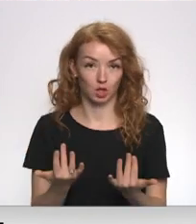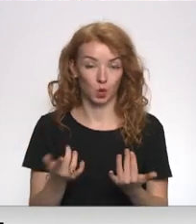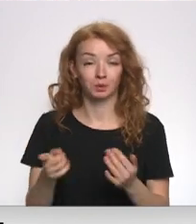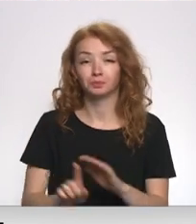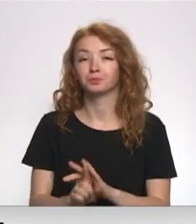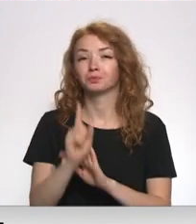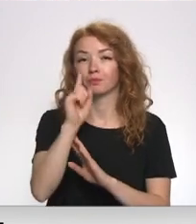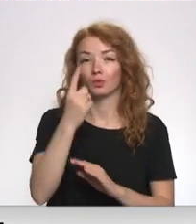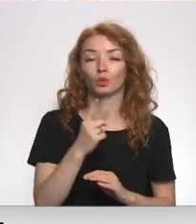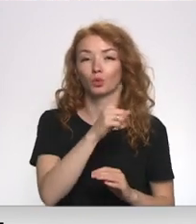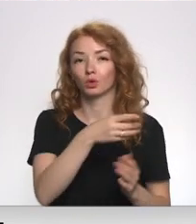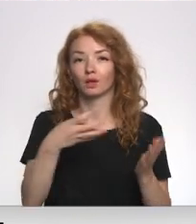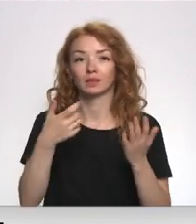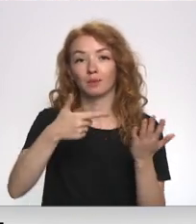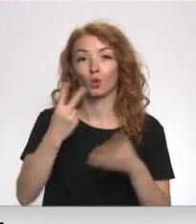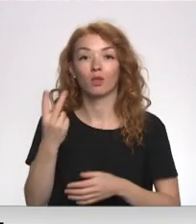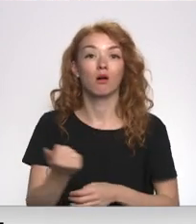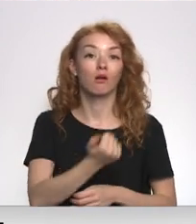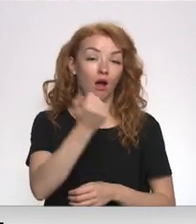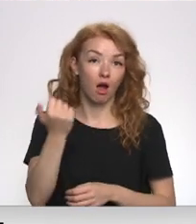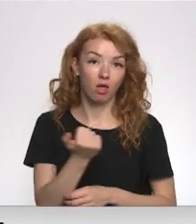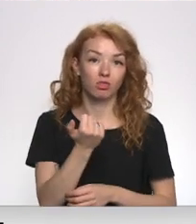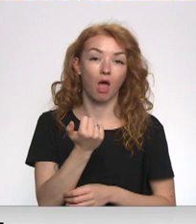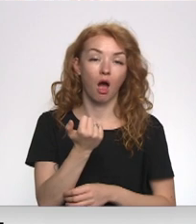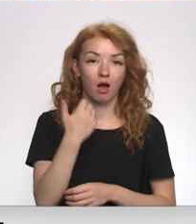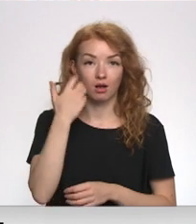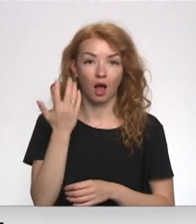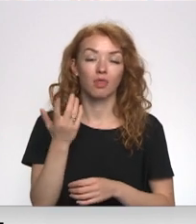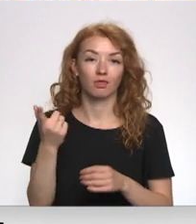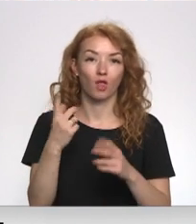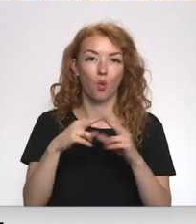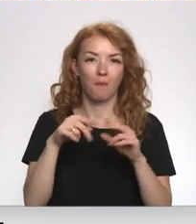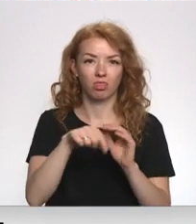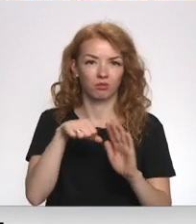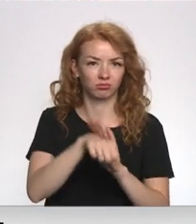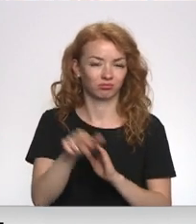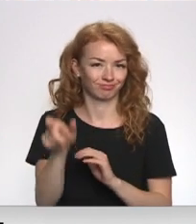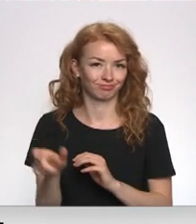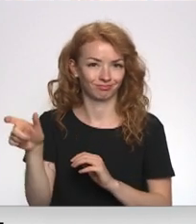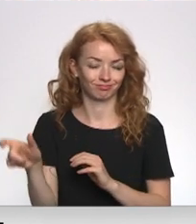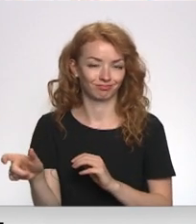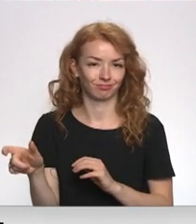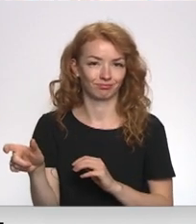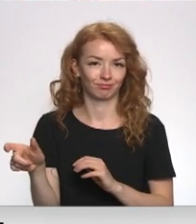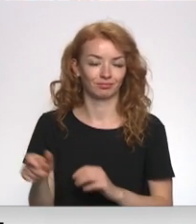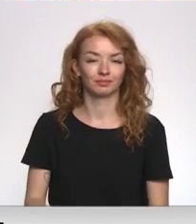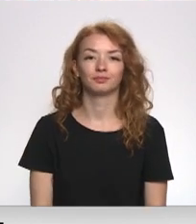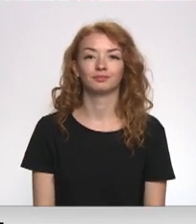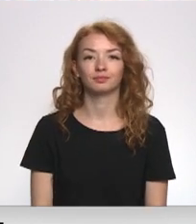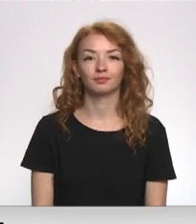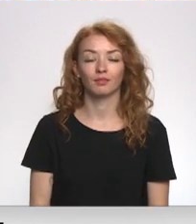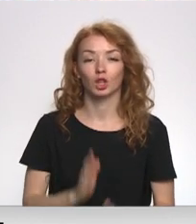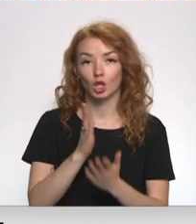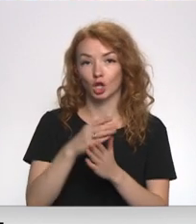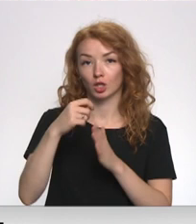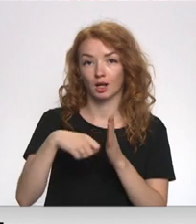jau 1972. Gadā vienā no politi ieslodzīto nometnēm. Plašāk par pasākumu un šo tradīciju tiešraidē ziņos arī